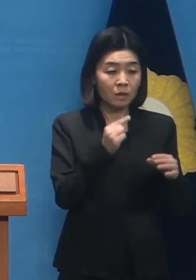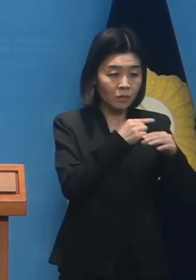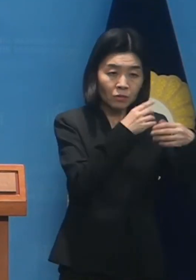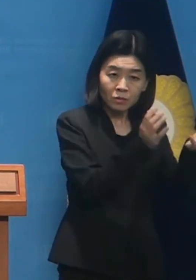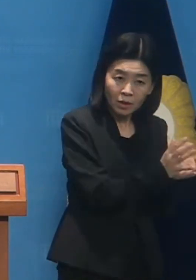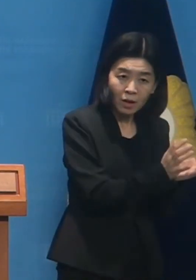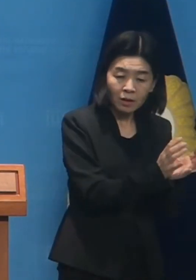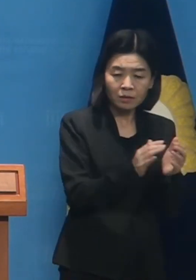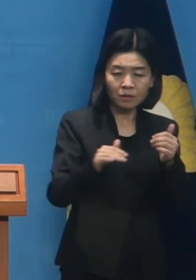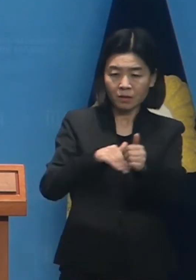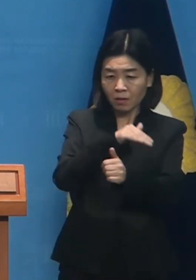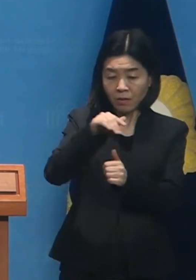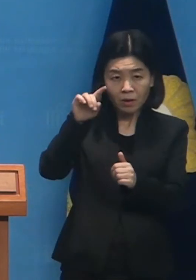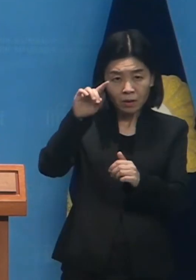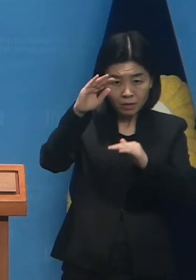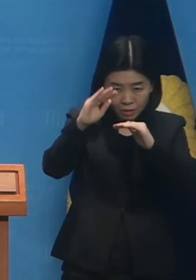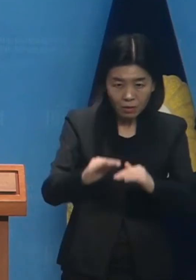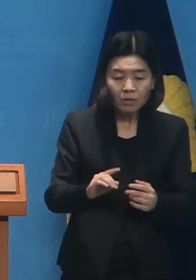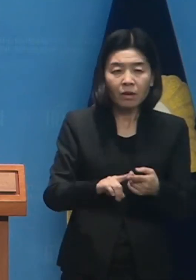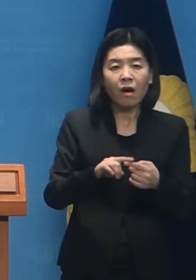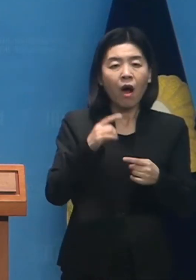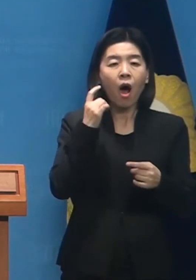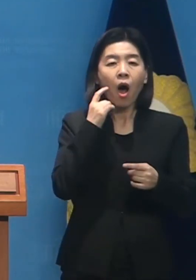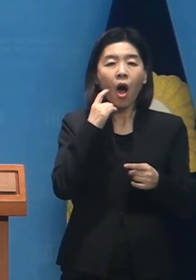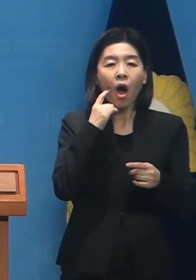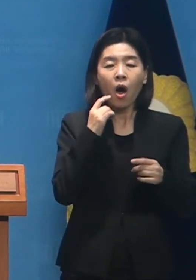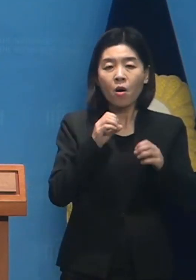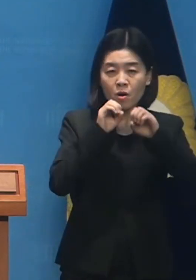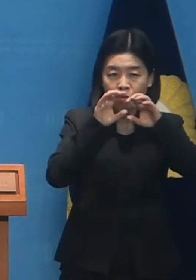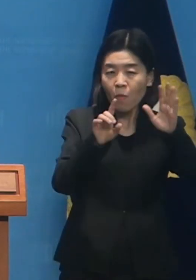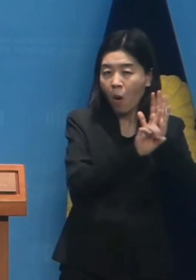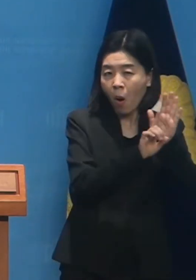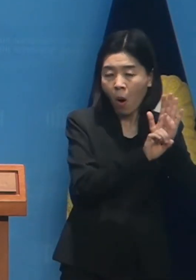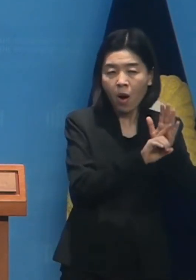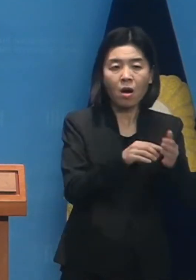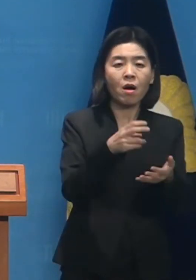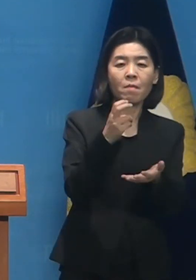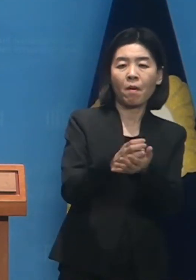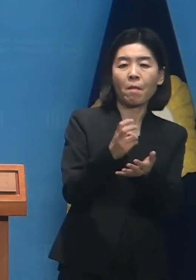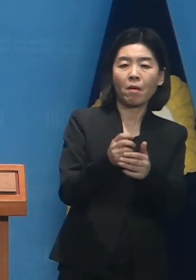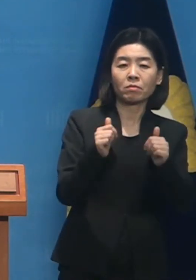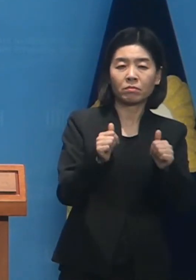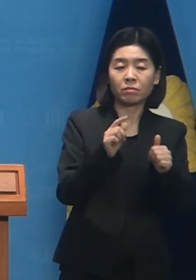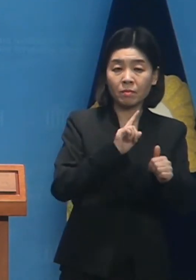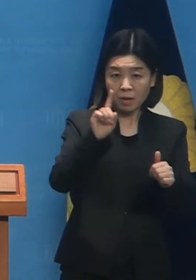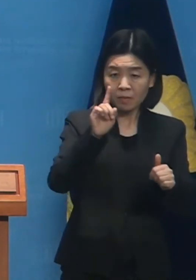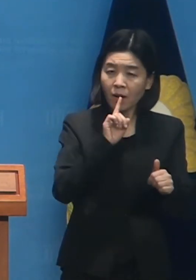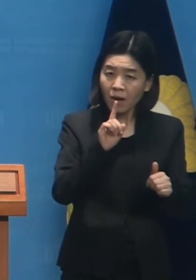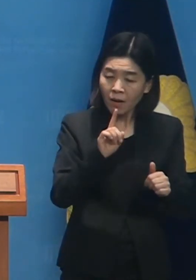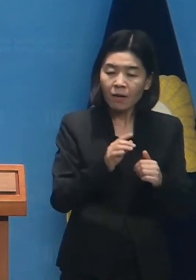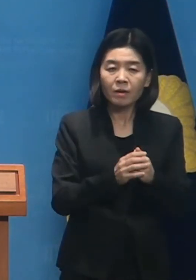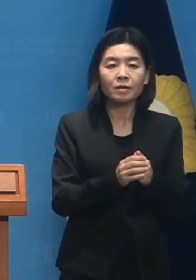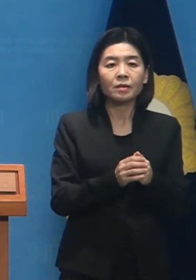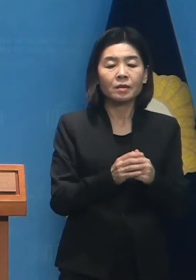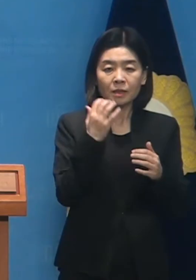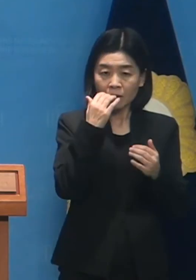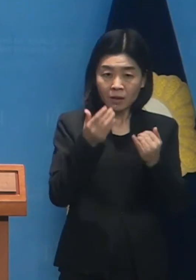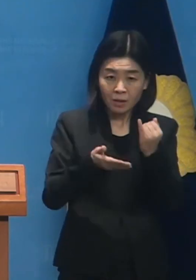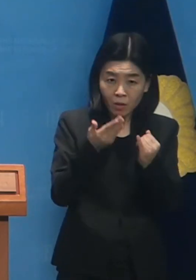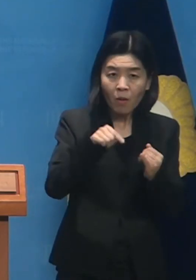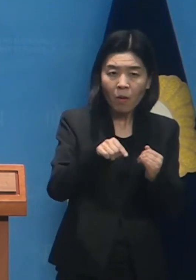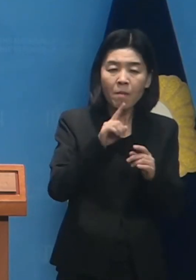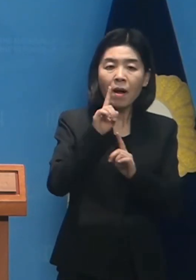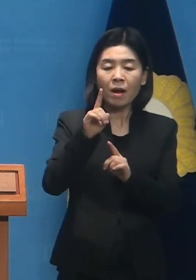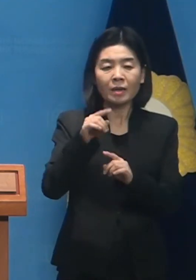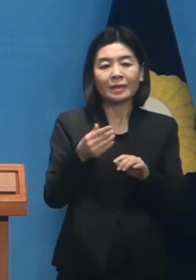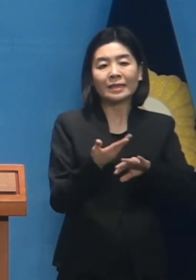사안에 대해 허위사실 유포라며 법적 대응을 운운하고 있습니다. 성희롱 발언이 타 후보의